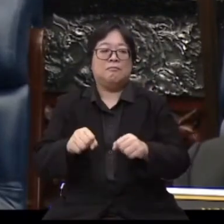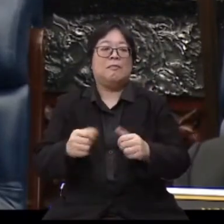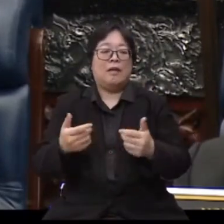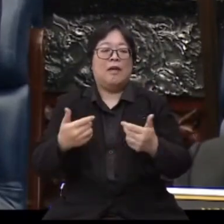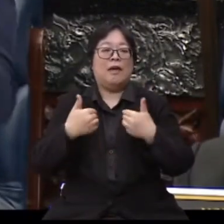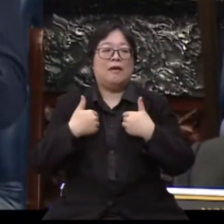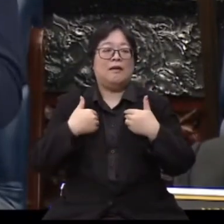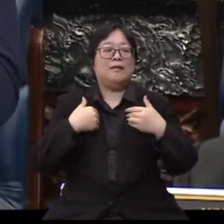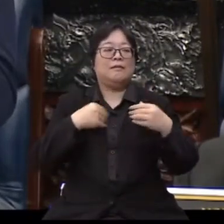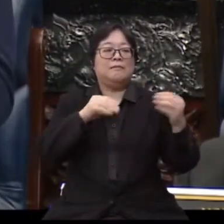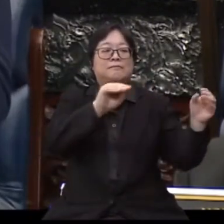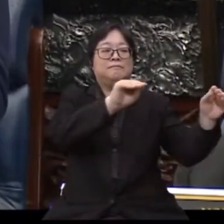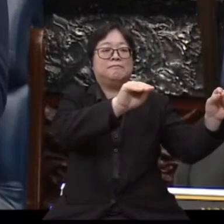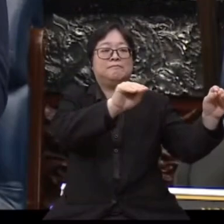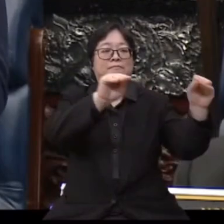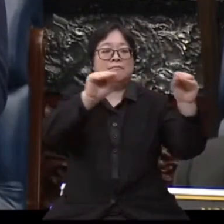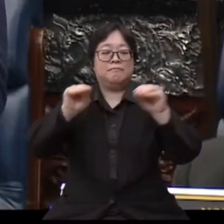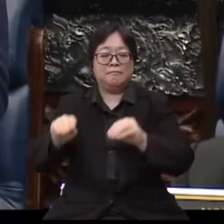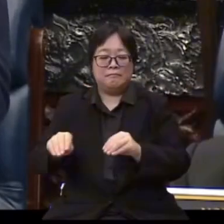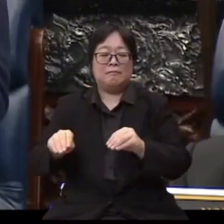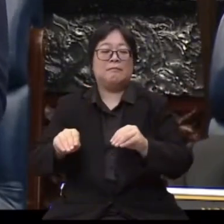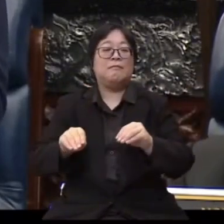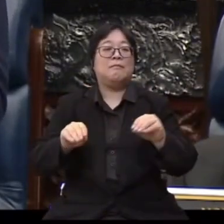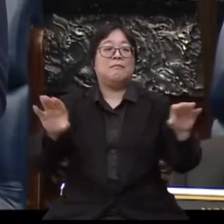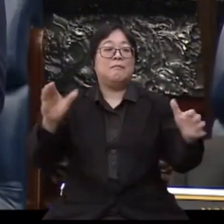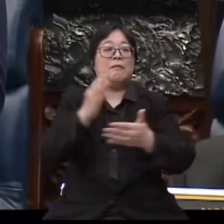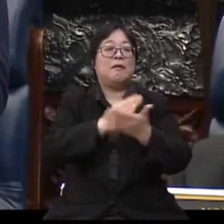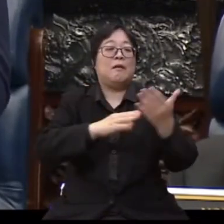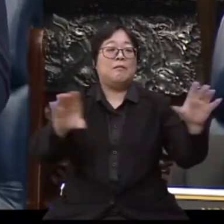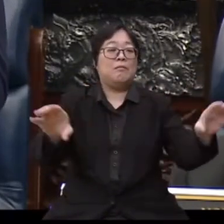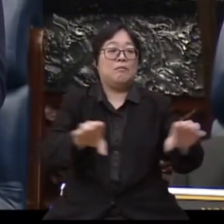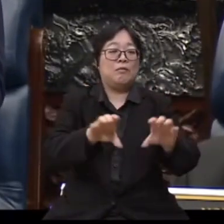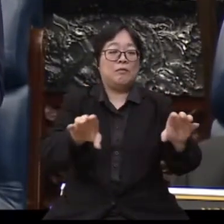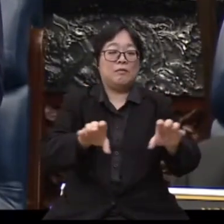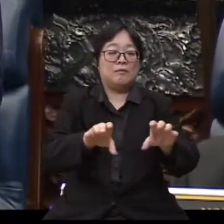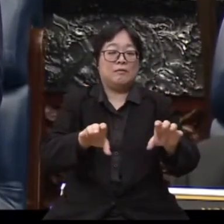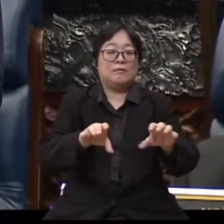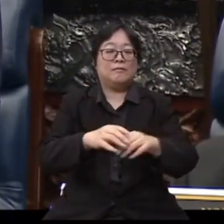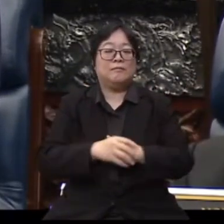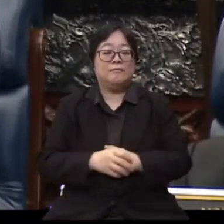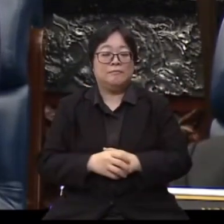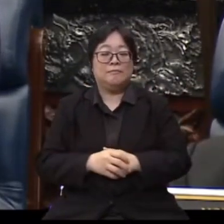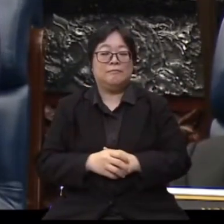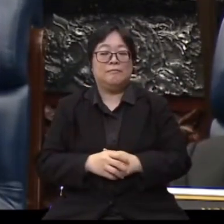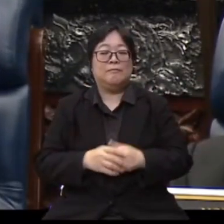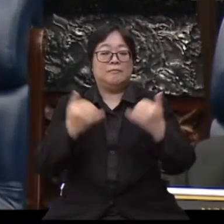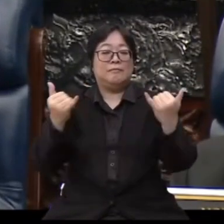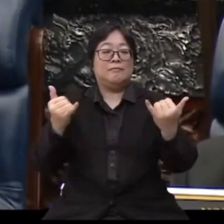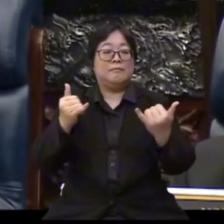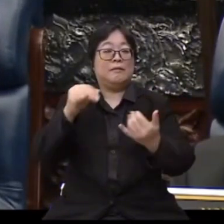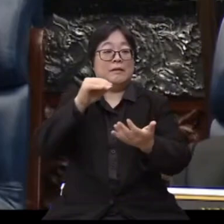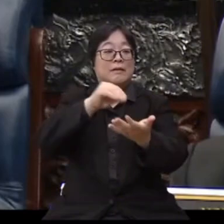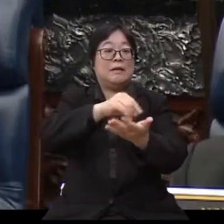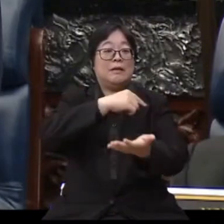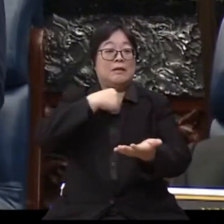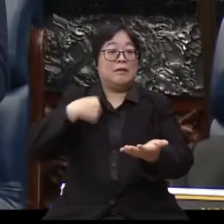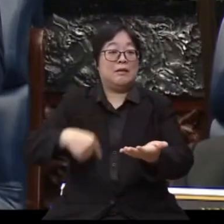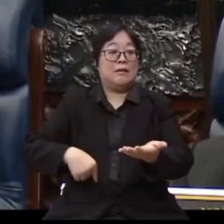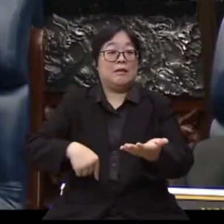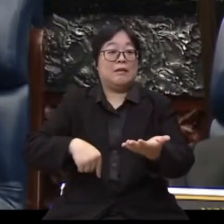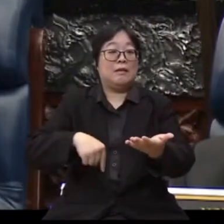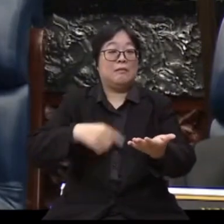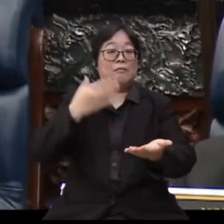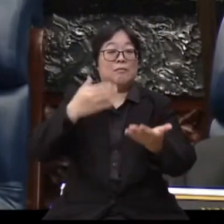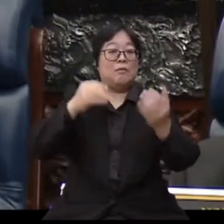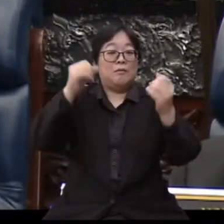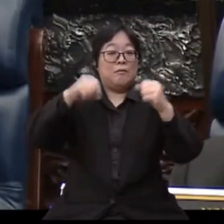berlakunya peralihan industri pembuatan yang kini banyak di China untuk mula melihat